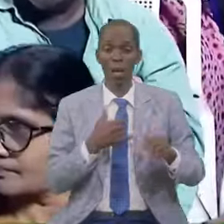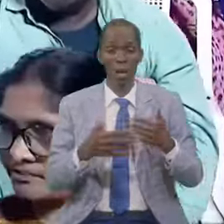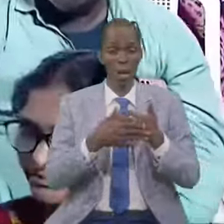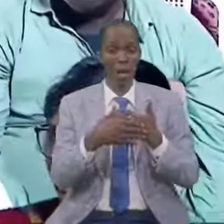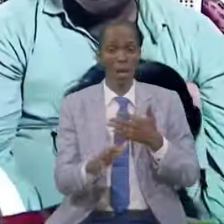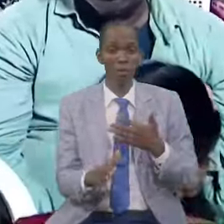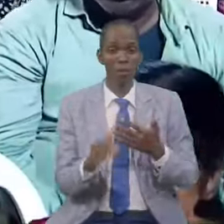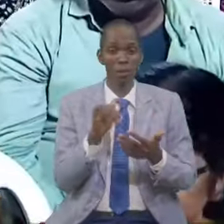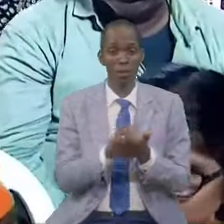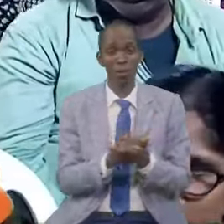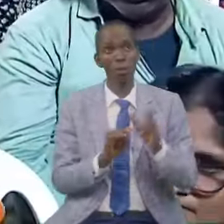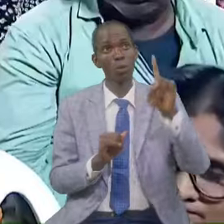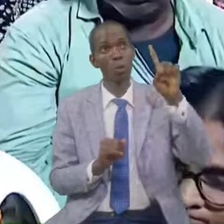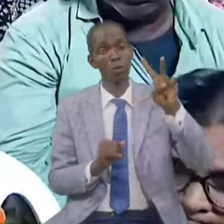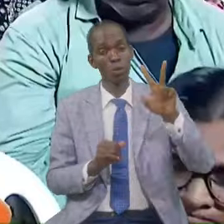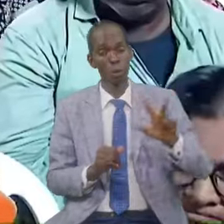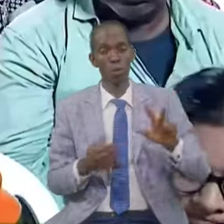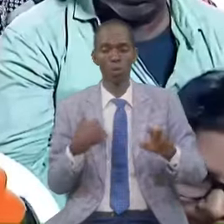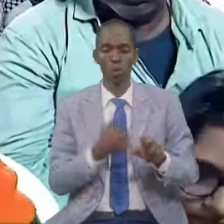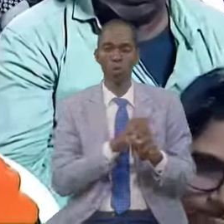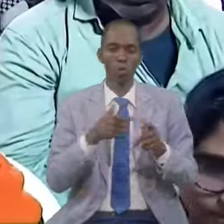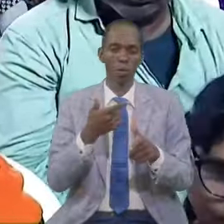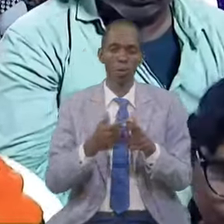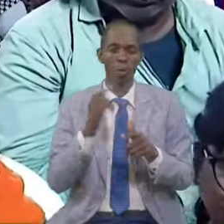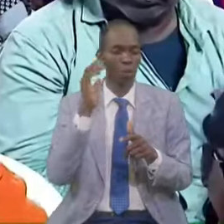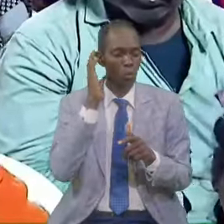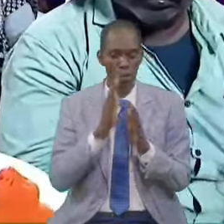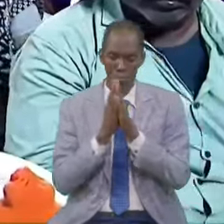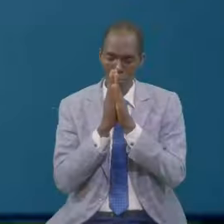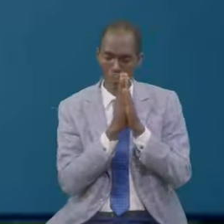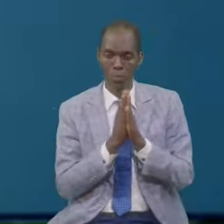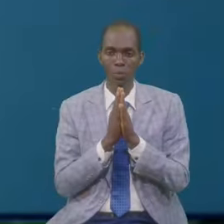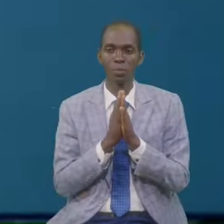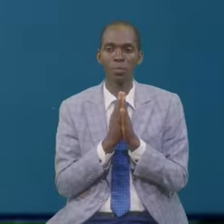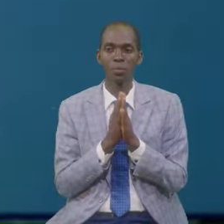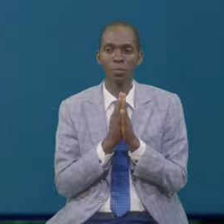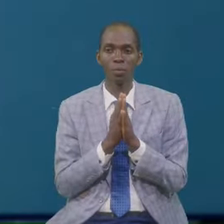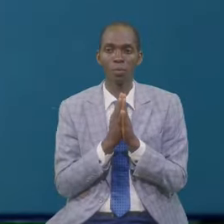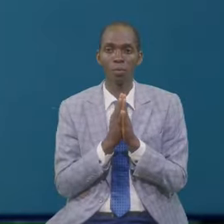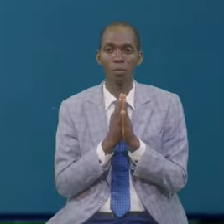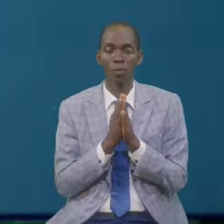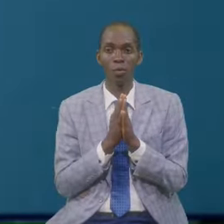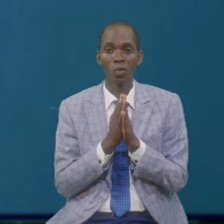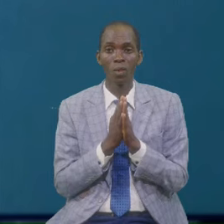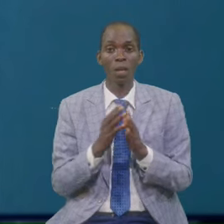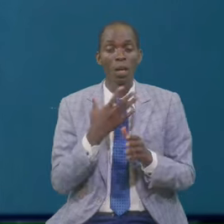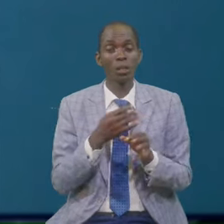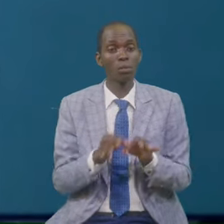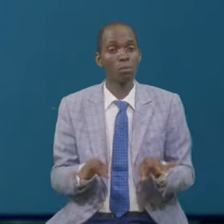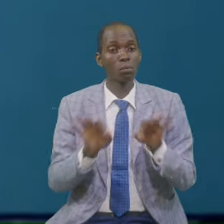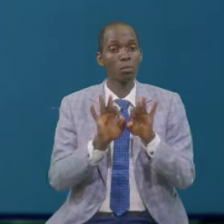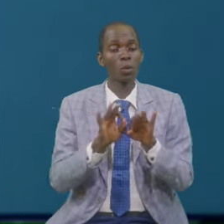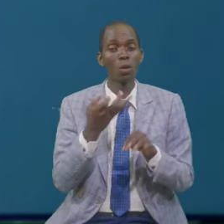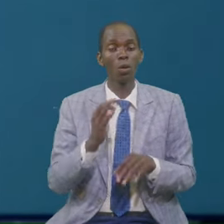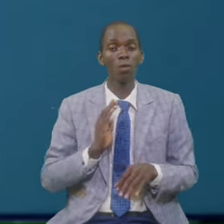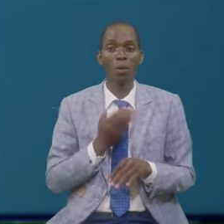that we're going to pray. ఆ తరువాత ప్రార్థించనై ఉన్నాం. But the essence of our prayer, అయితే మన ప్రార్థన భావం